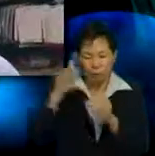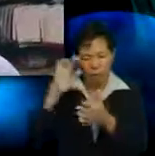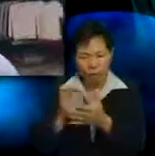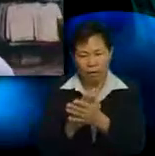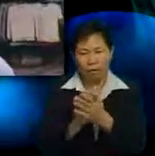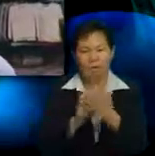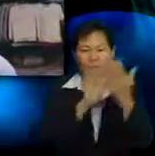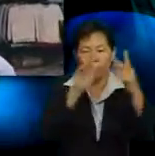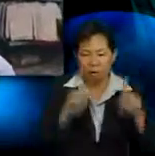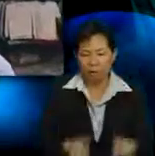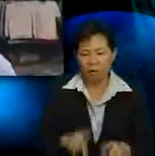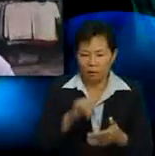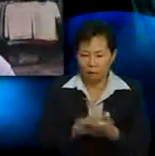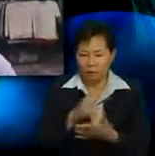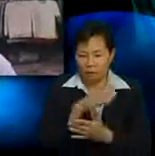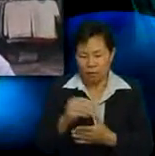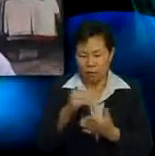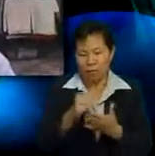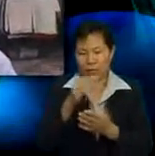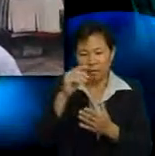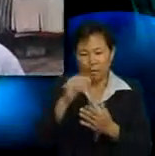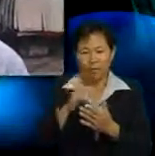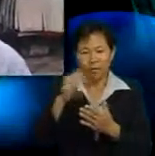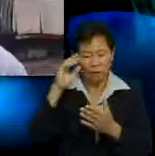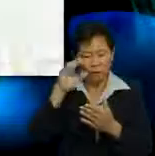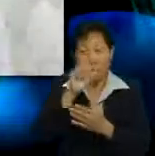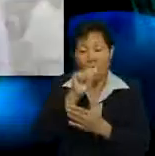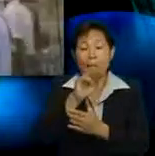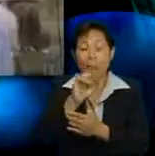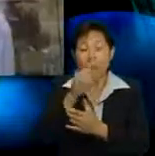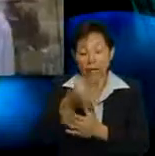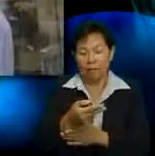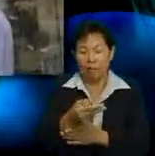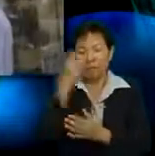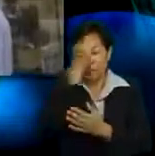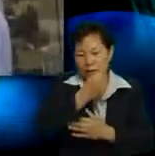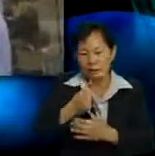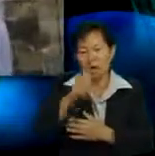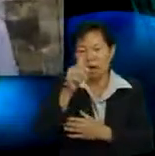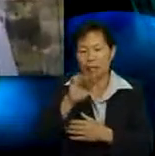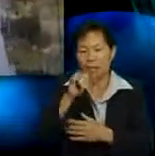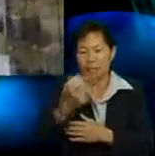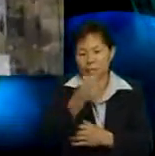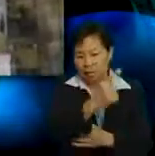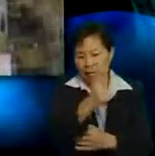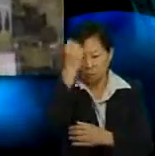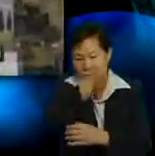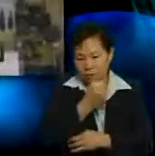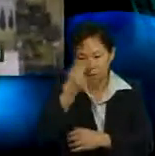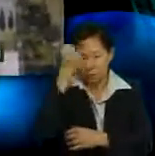kita rasa orang tu amanah, kita kena beryakin orang tu. Sikap amanah tu satu-satu sifat